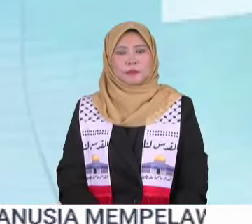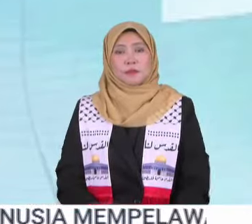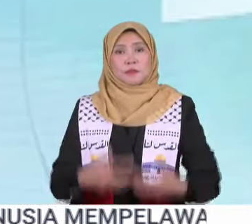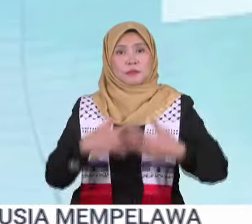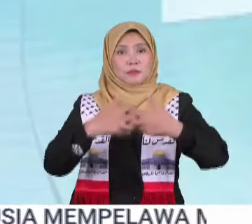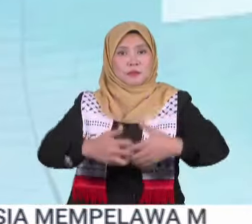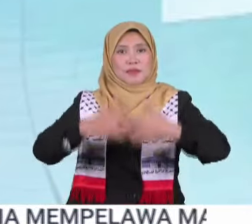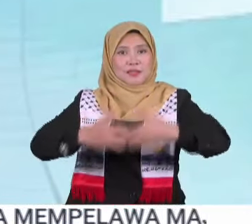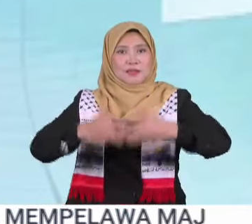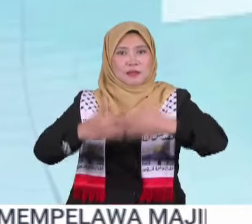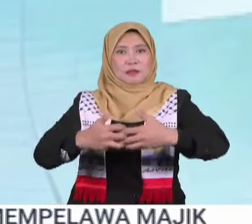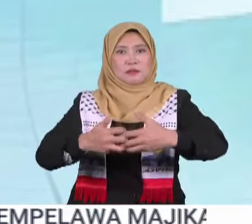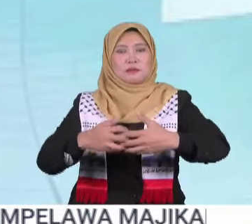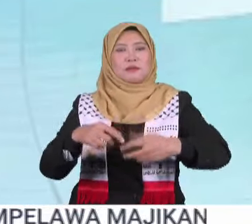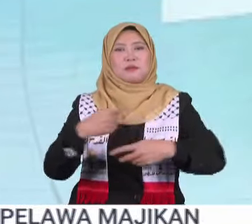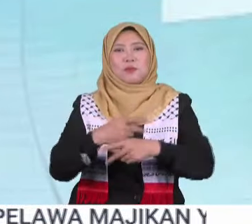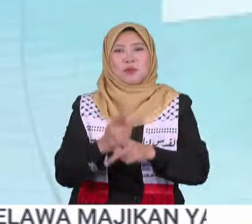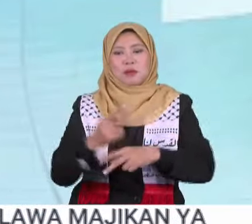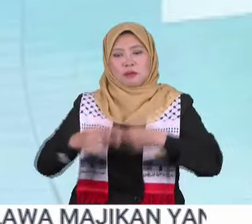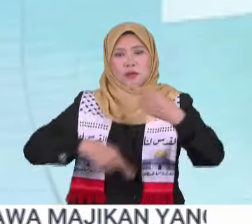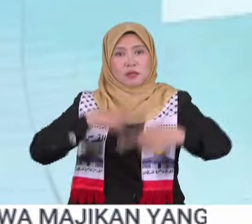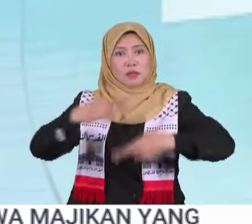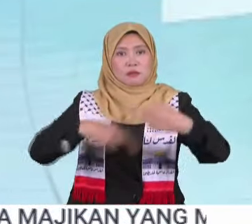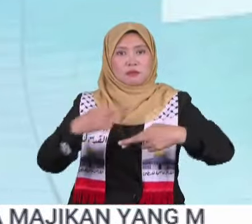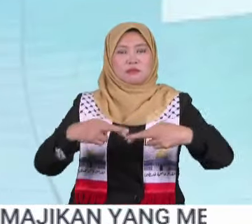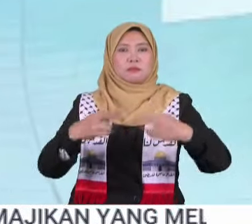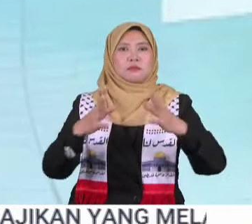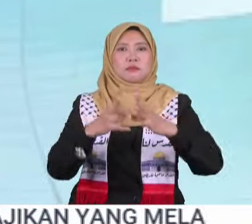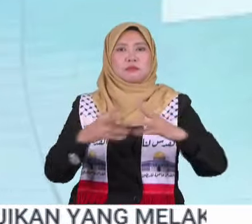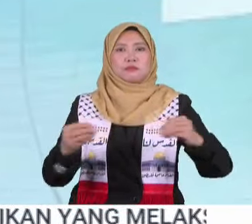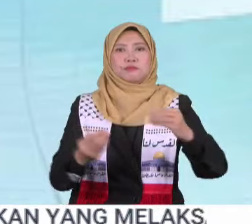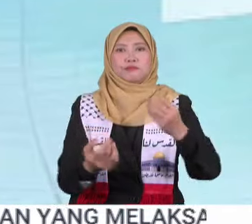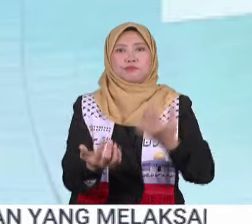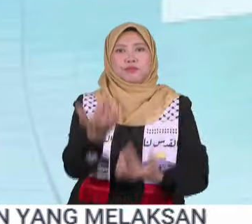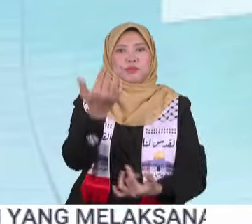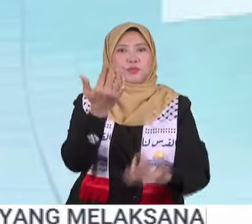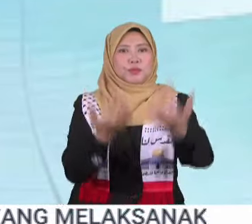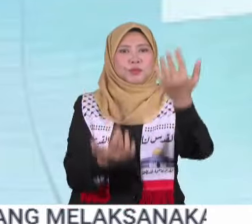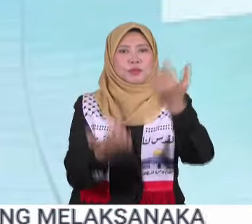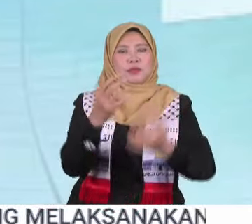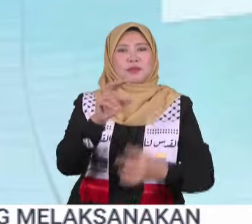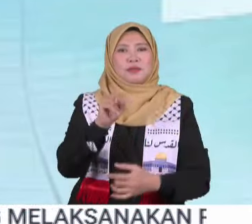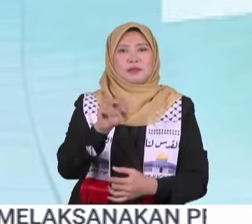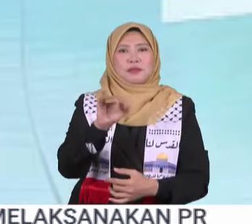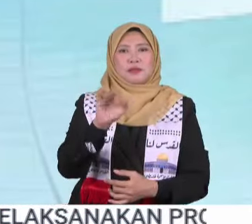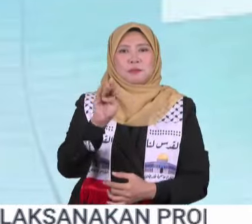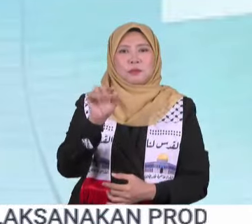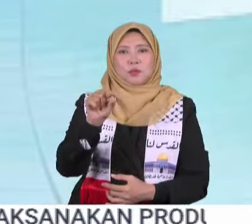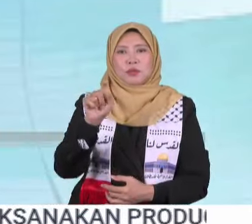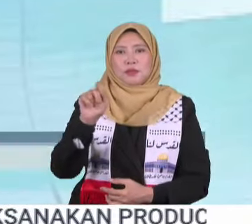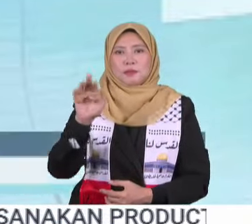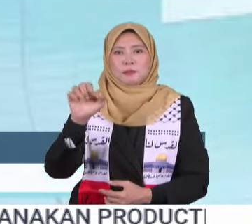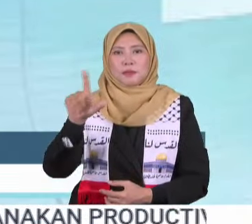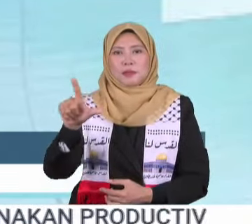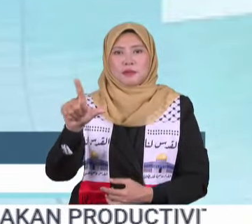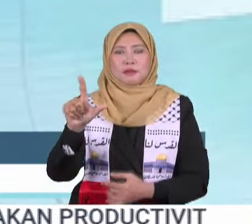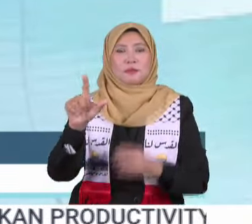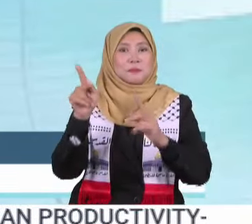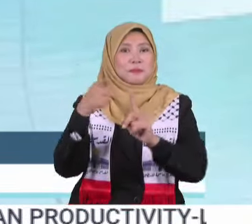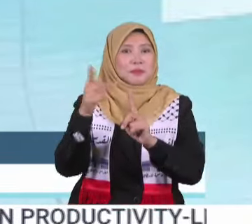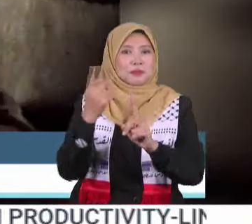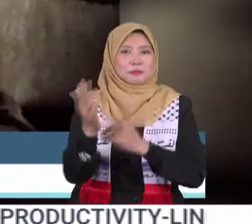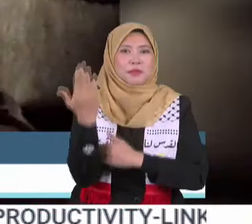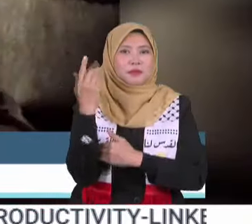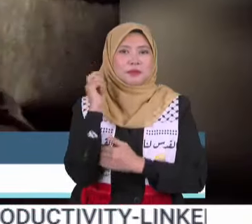Sebuah kilang perindustrian melibatkan produk bahan kita semula musnah dalam satu insiden kebakaran di Nibong Tebal, Pulau Pinang awal pagi tadi.